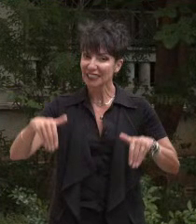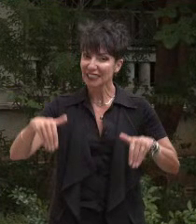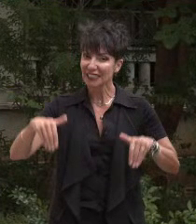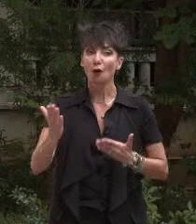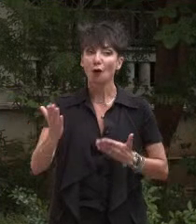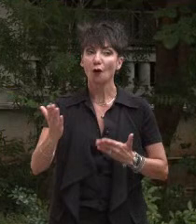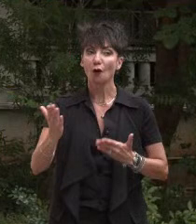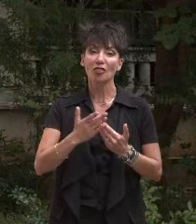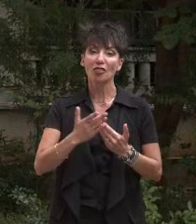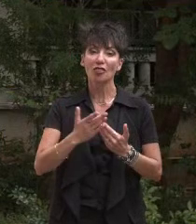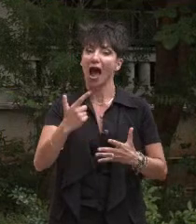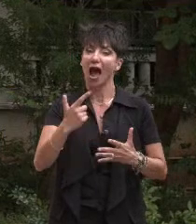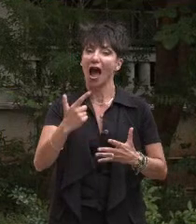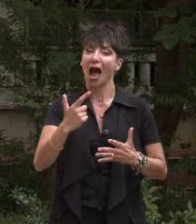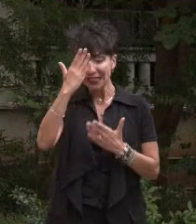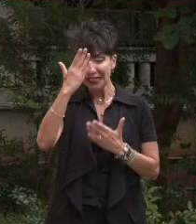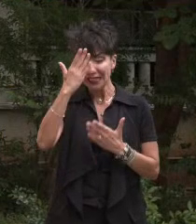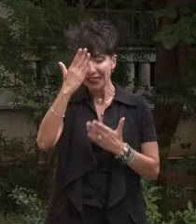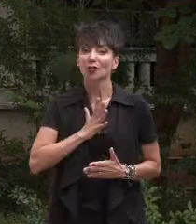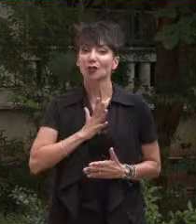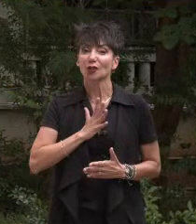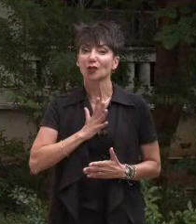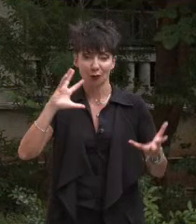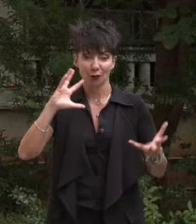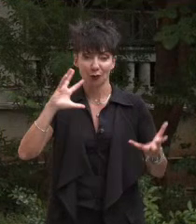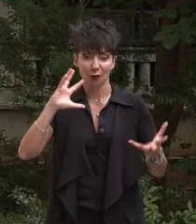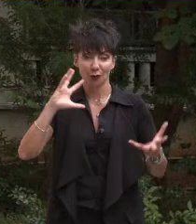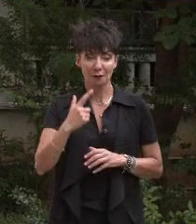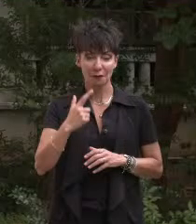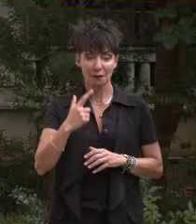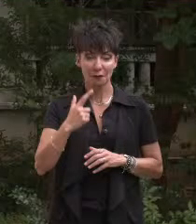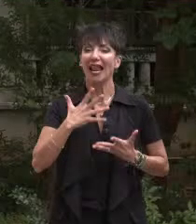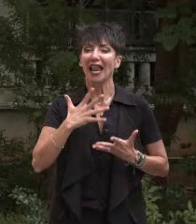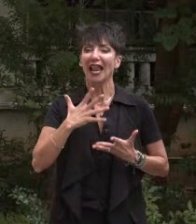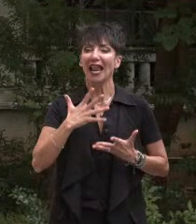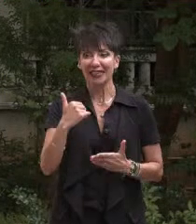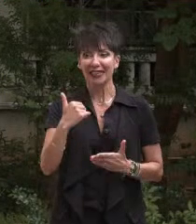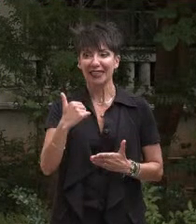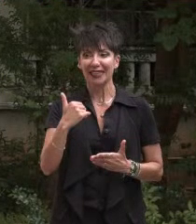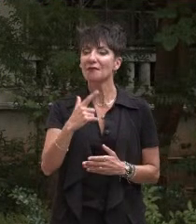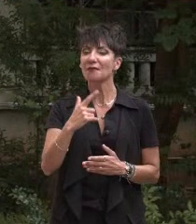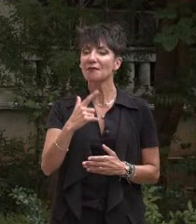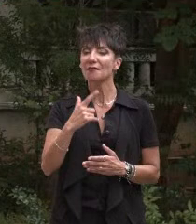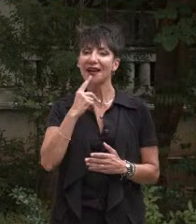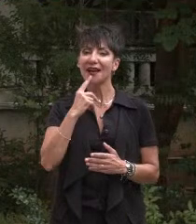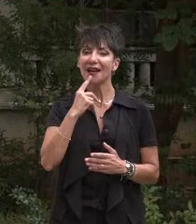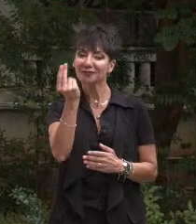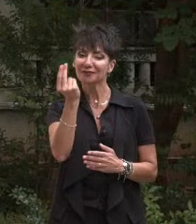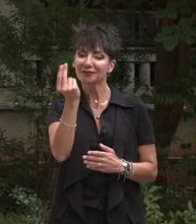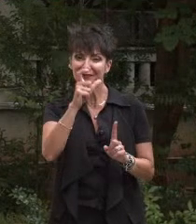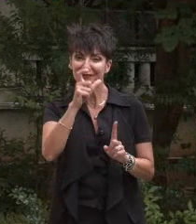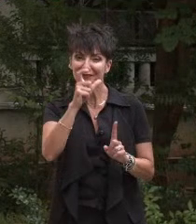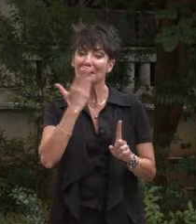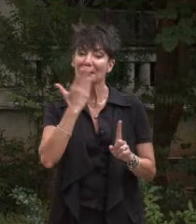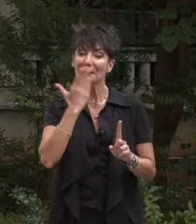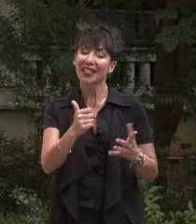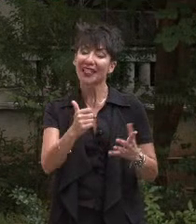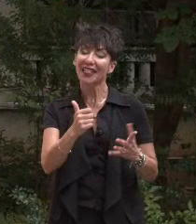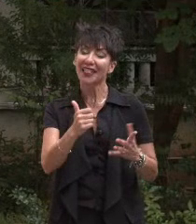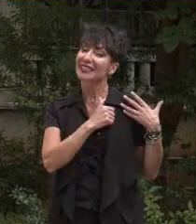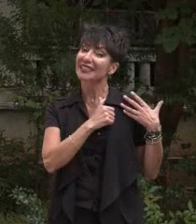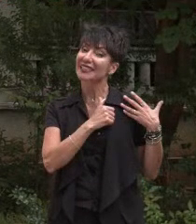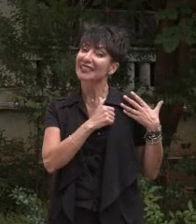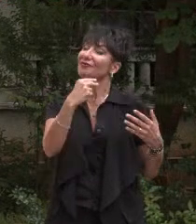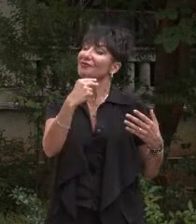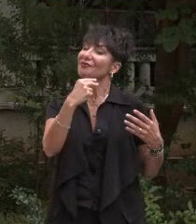όλα τα μήκη και πλάτη της γης χωρίς διακρίσεις. Είναι τιμή μας που μέσα από εσάς επιβραβεύεται το ταλέντο της μαθήτριάς μας. Μαθήτρια της 6ης τάξης του Ειδικού